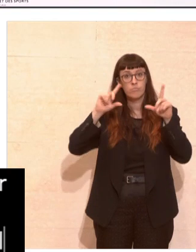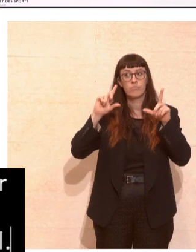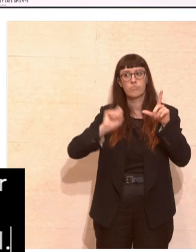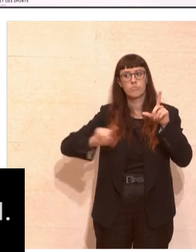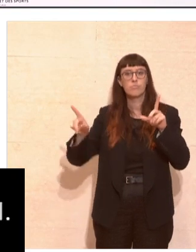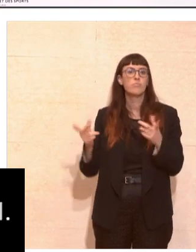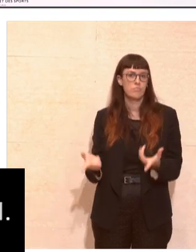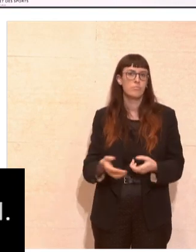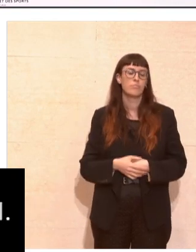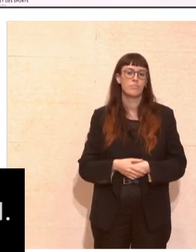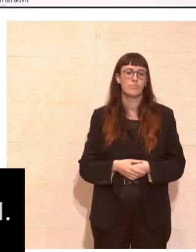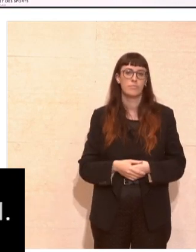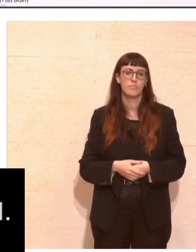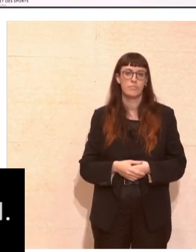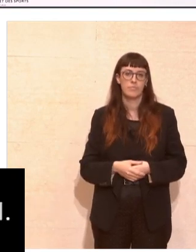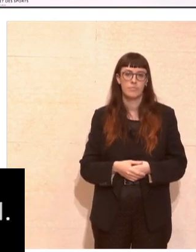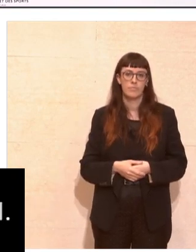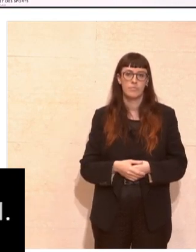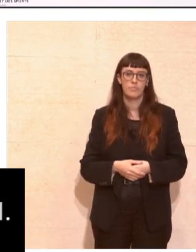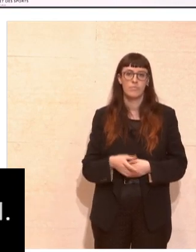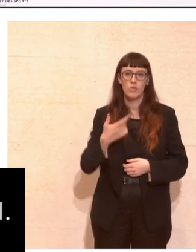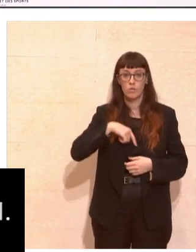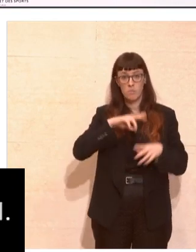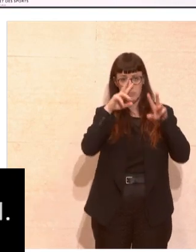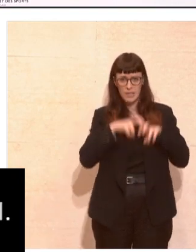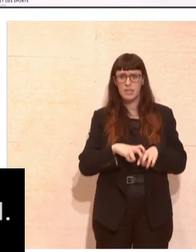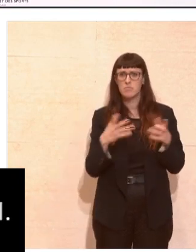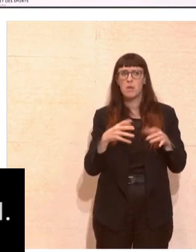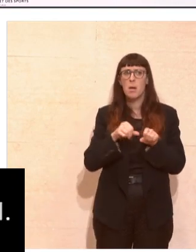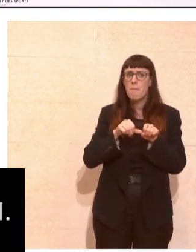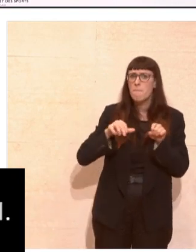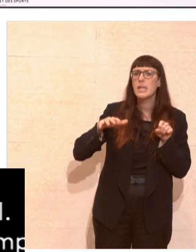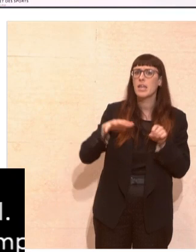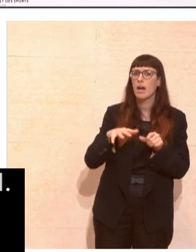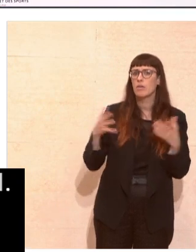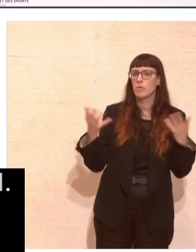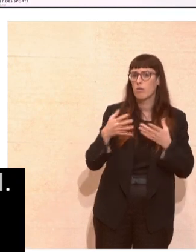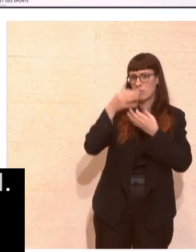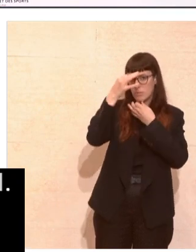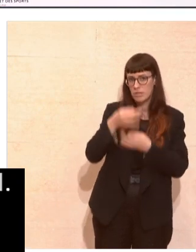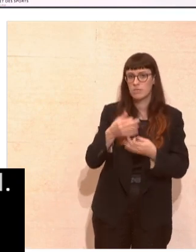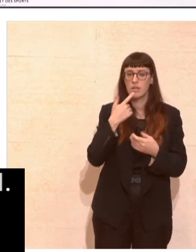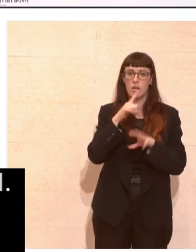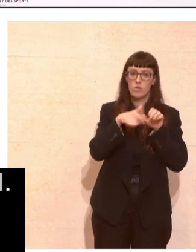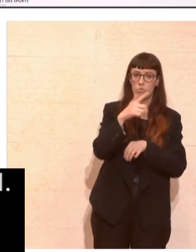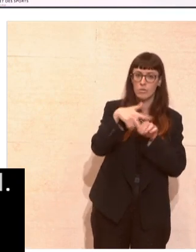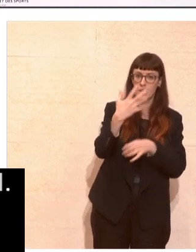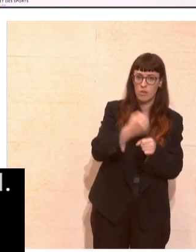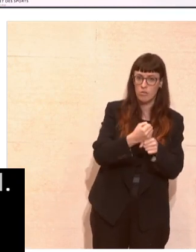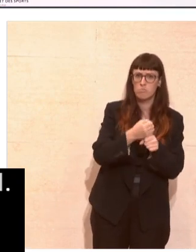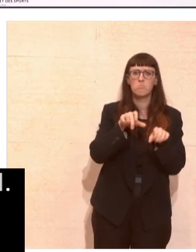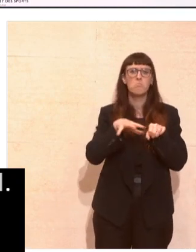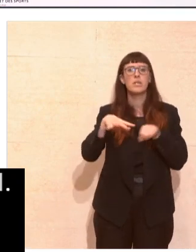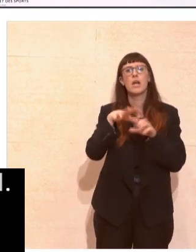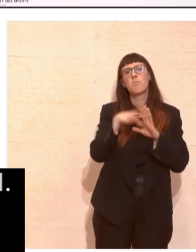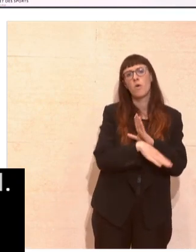Dans notre étude, ici, c'est la quantité de médias qu'ils utilisent au cours du temps. On voit que c'est très dépendant de l'âge. On voit que vers 12-13 ans, on utilise beaucoup moins de médias,